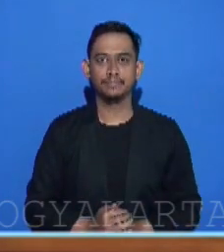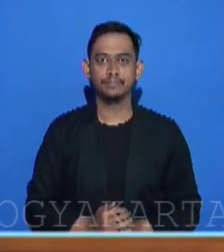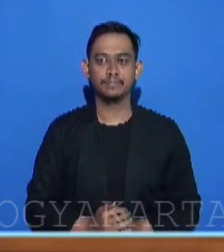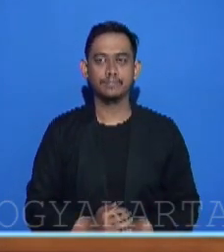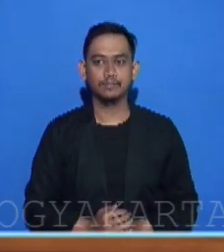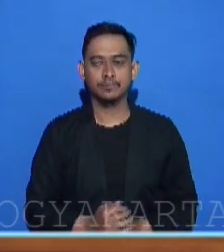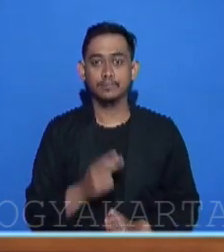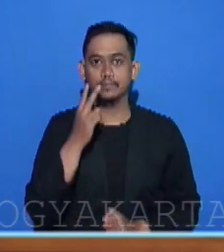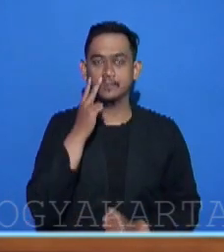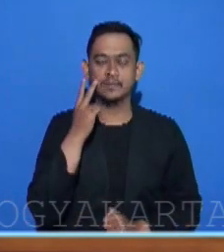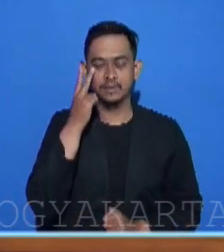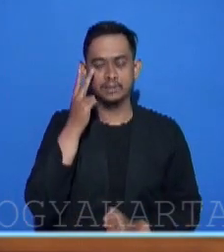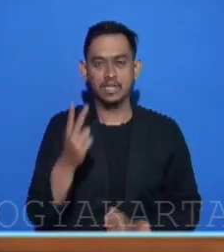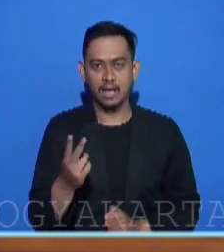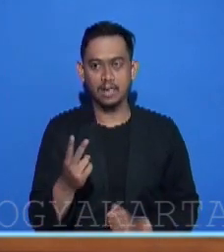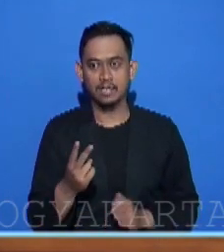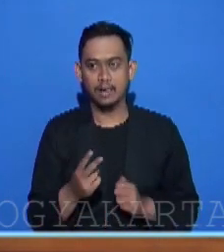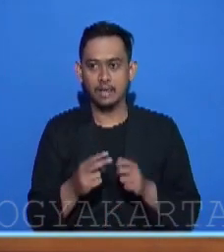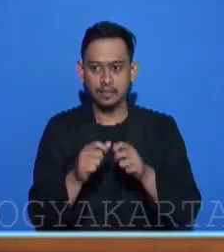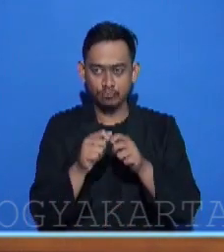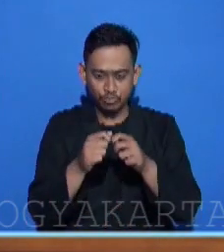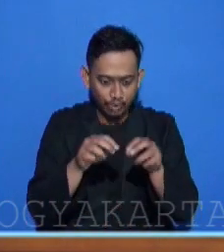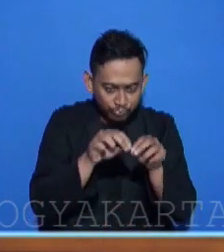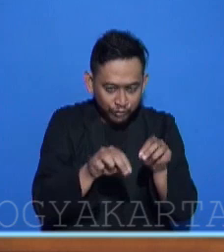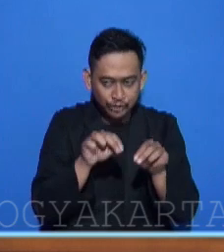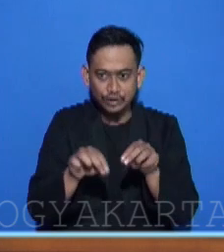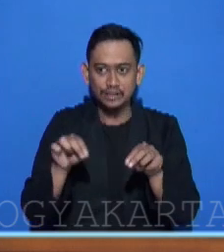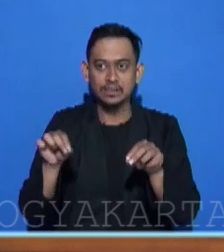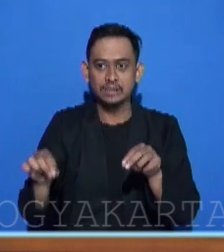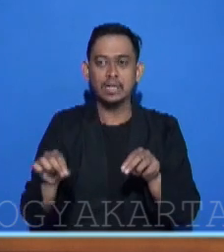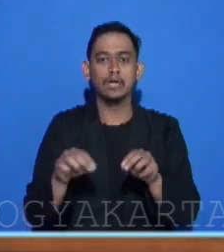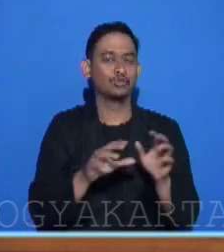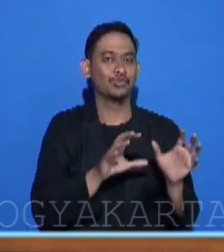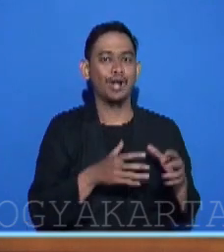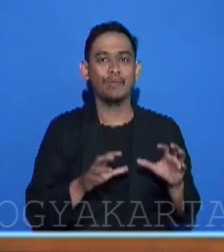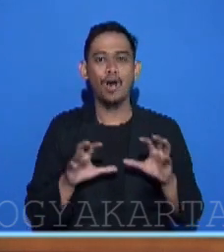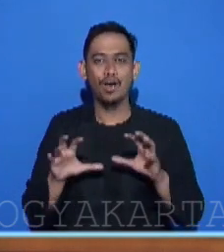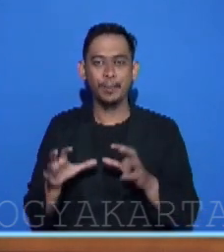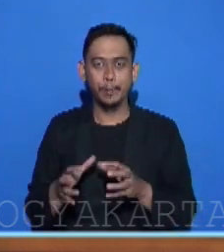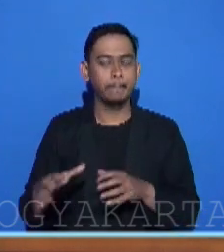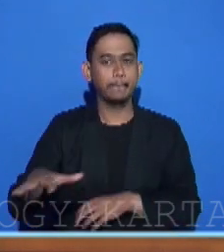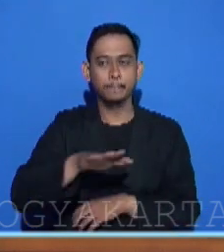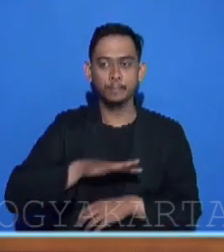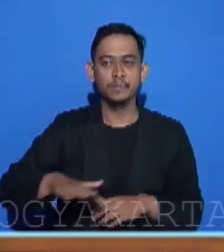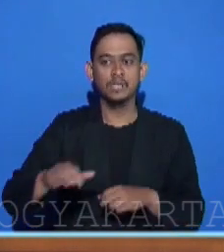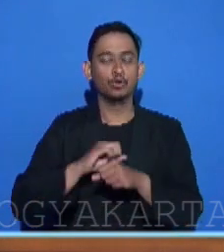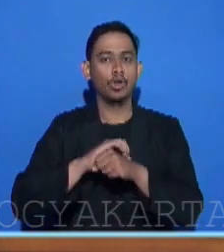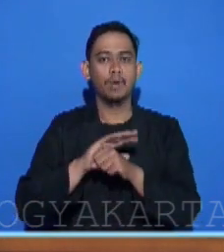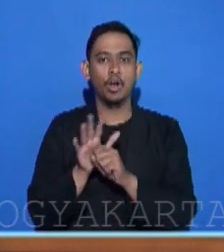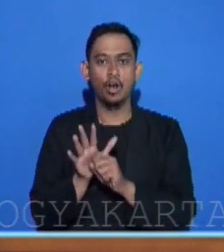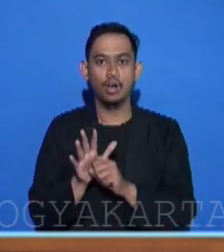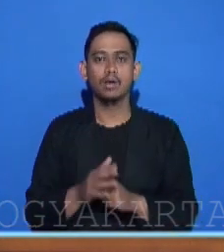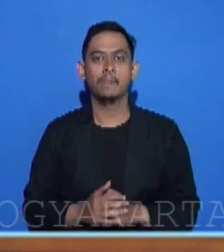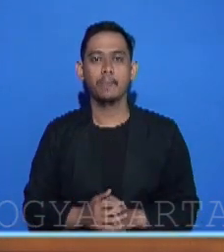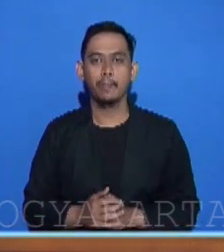Para pemirsa, asiling tanaman dangsul ingkang dipun tanem dening para warga saking laladan Padusunan Bejaten Jatisarono Nanggulan Kulon Progo saged